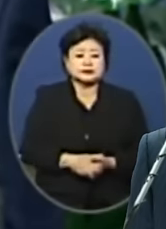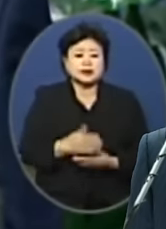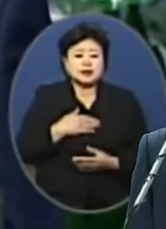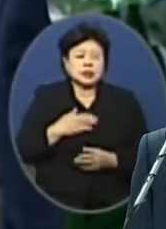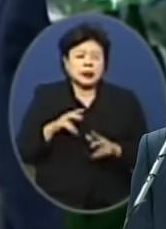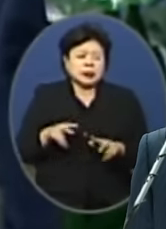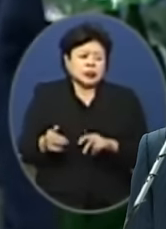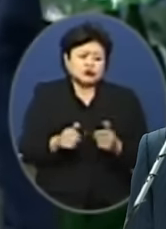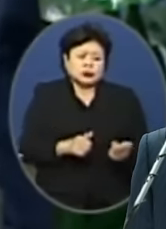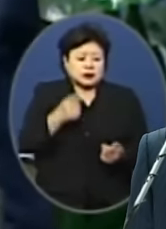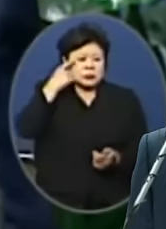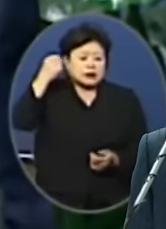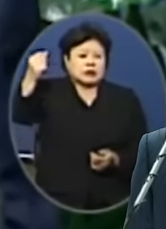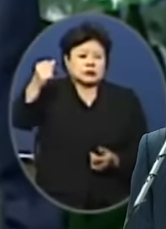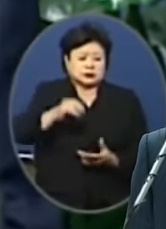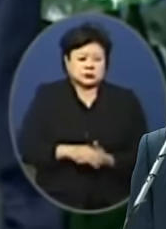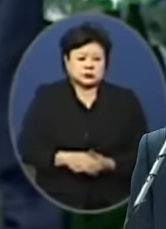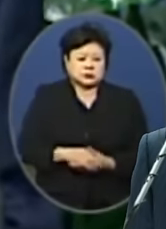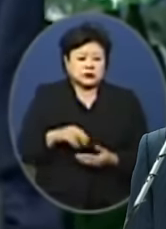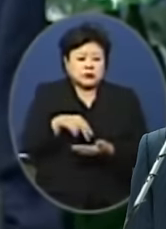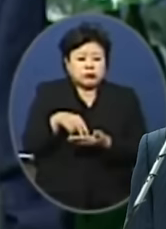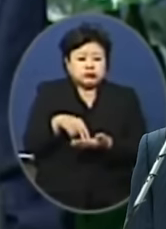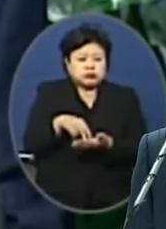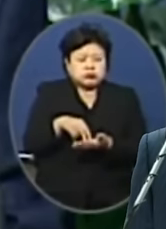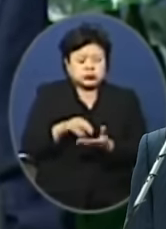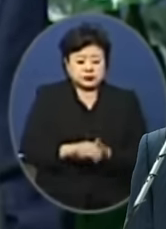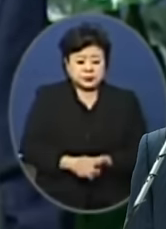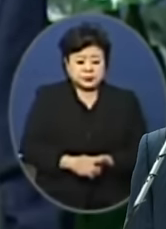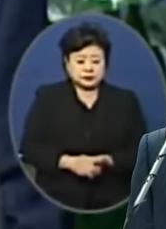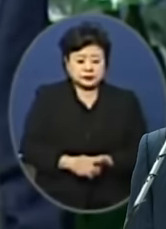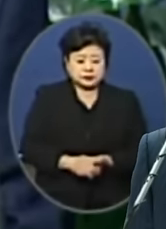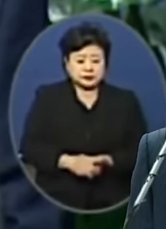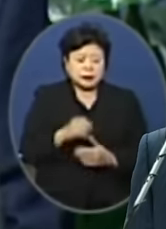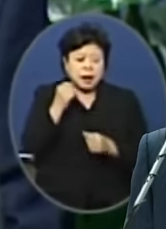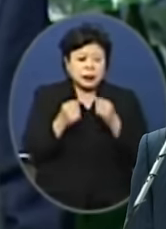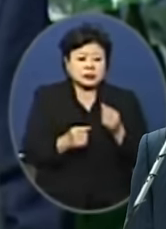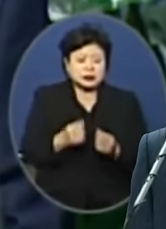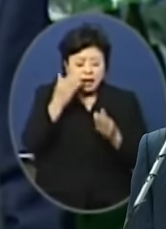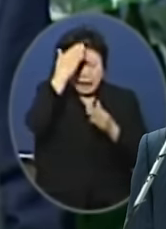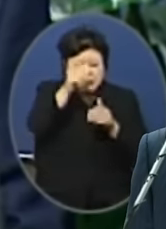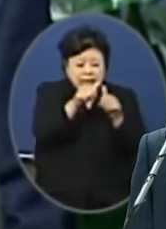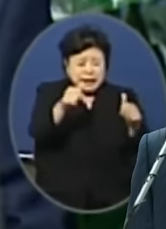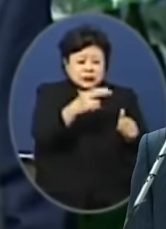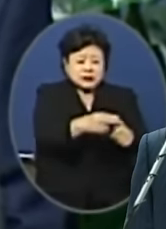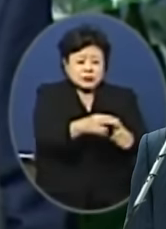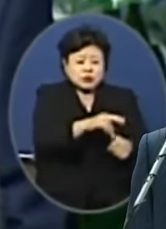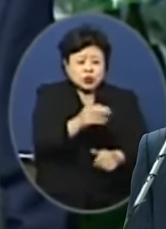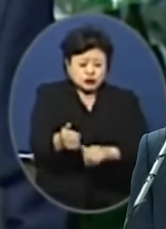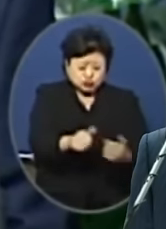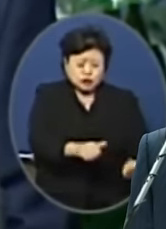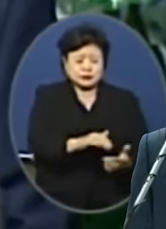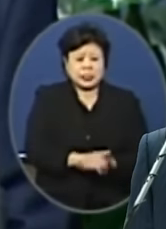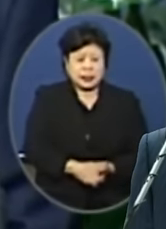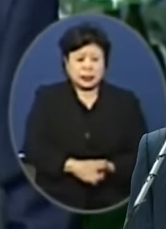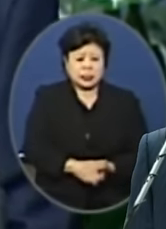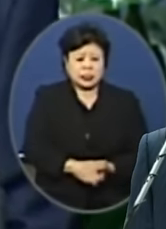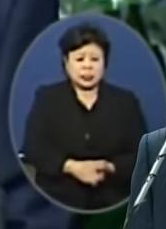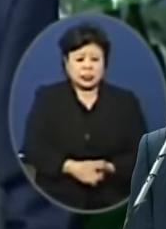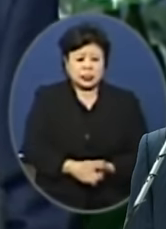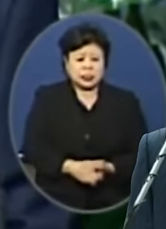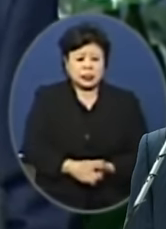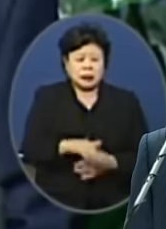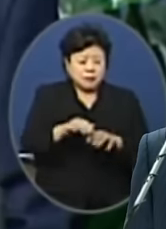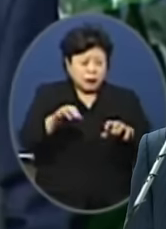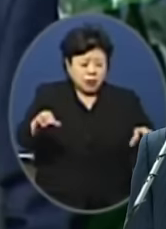죽었죠. 그래서 그는 벌벌벌벌 떨면서 방 안에 들어가서 엘리사 선생님, 우리는 죽었습니다. 온 천지에